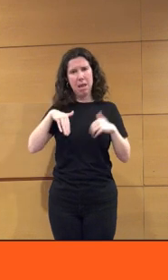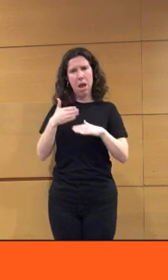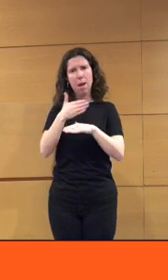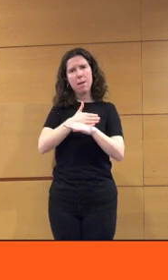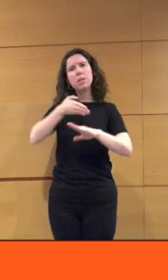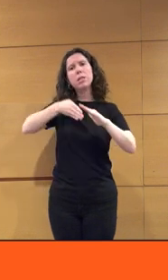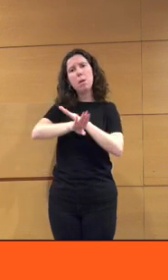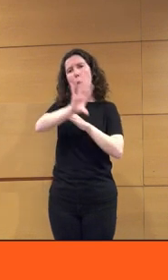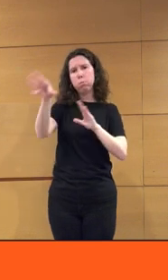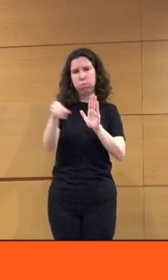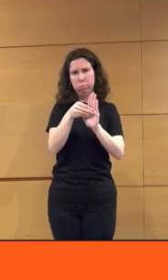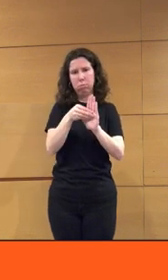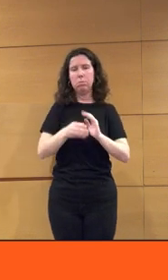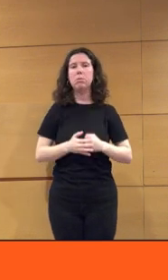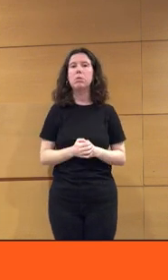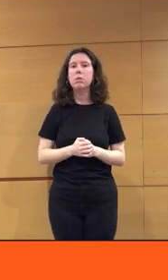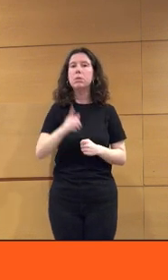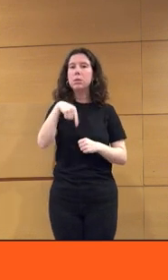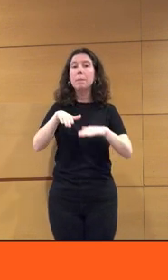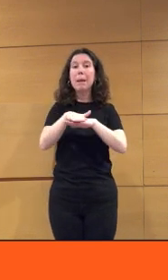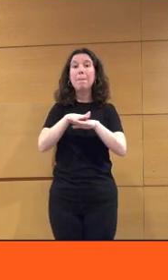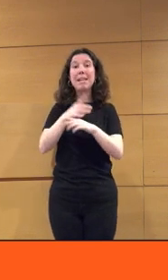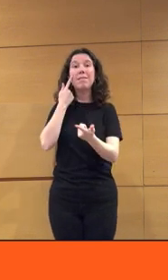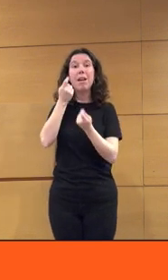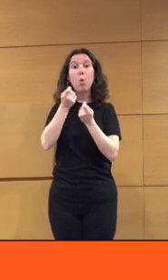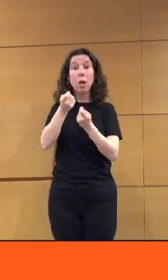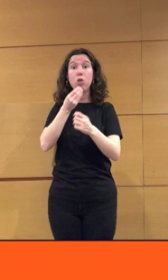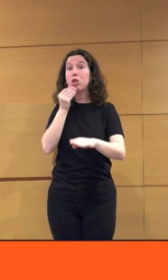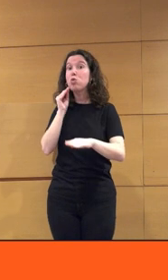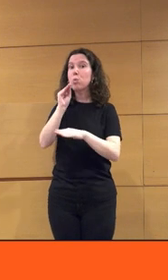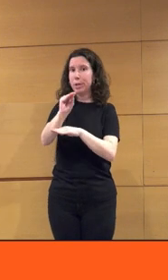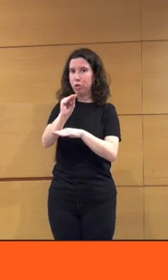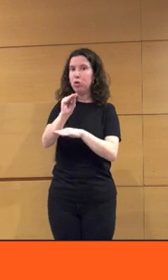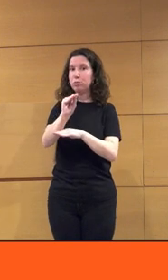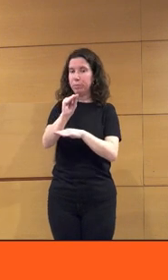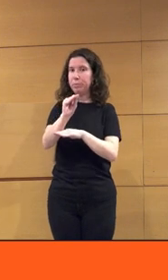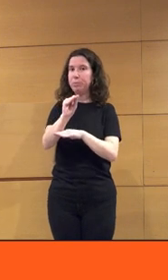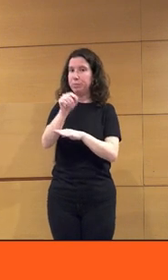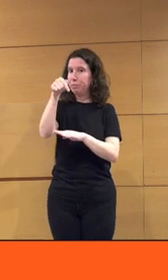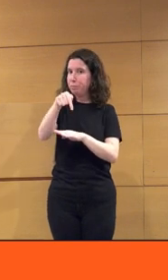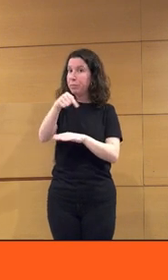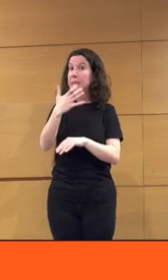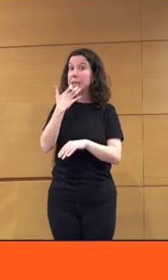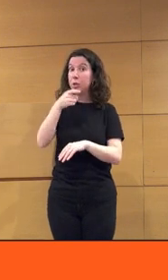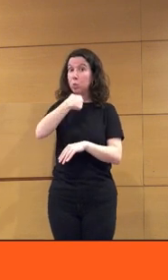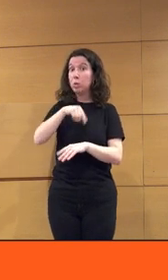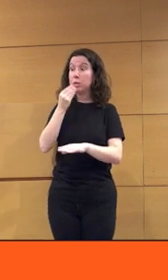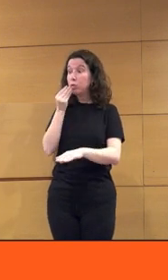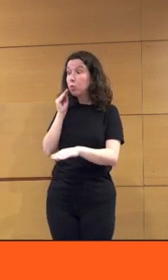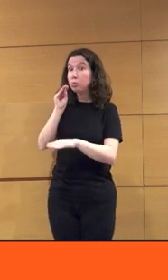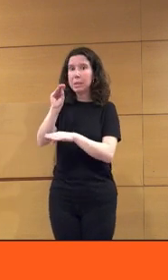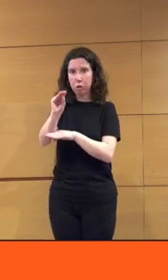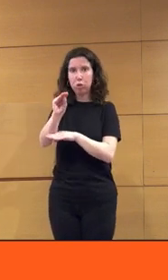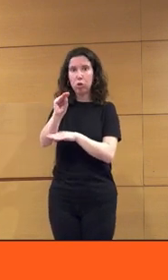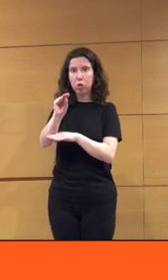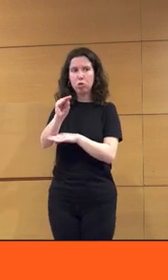d'accessibilitat. També afecta les bases reguladores de les subvencions. Si donem subvencions i aquestes subvencions el que fan és